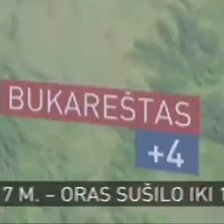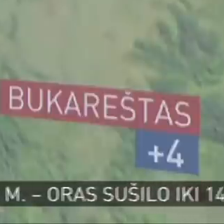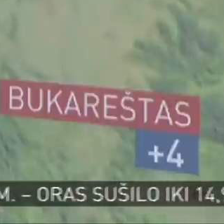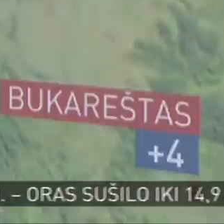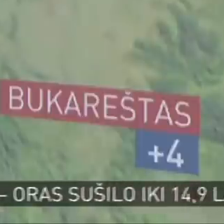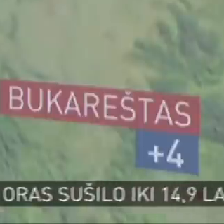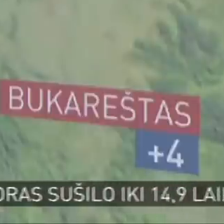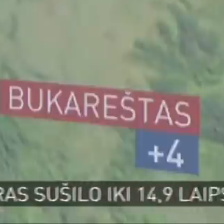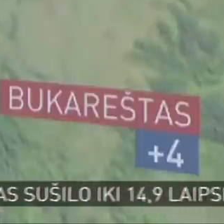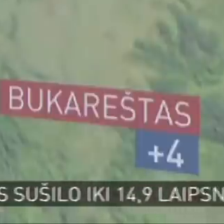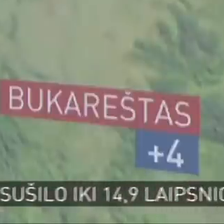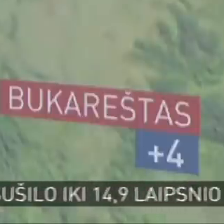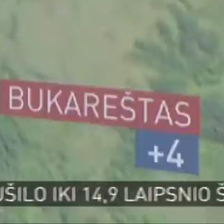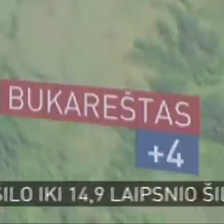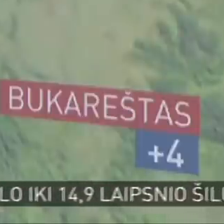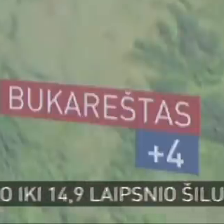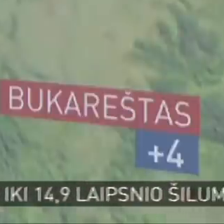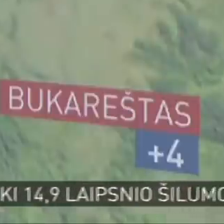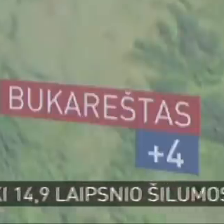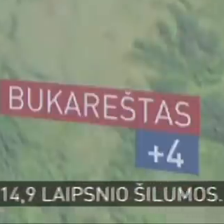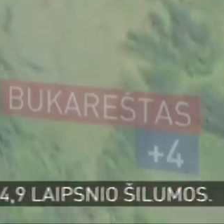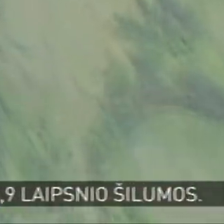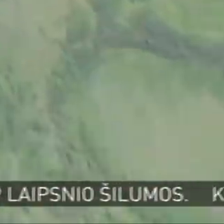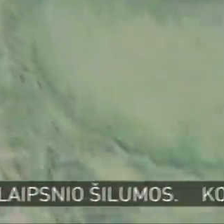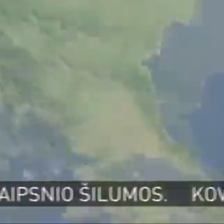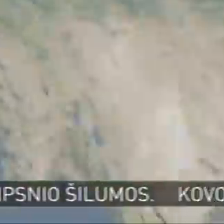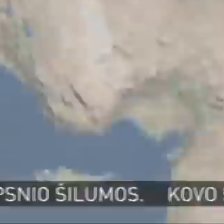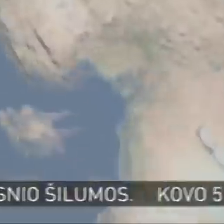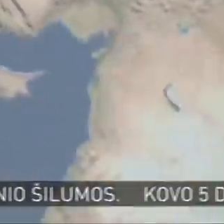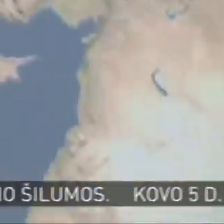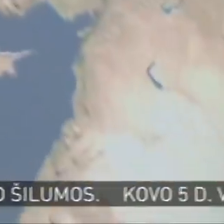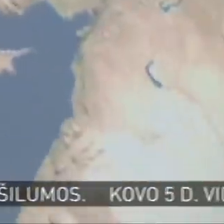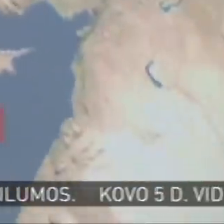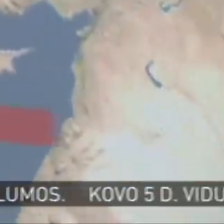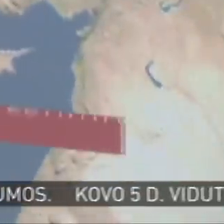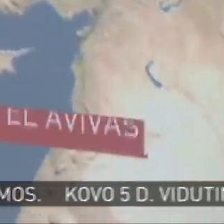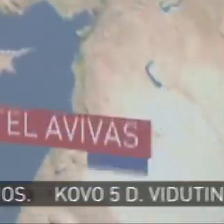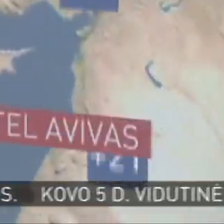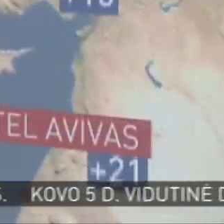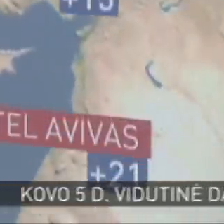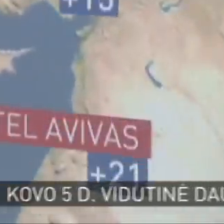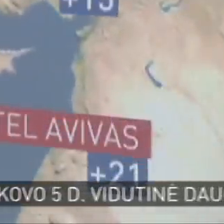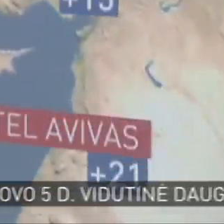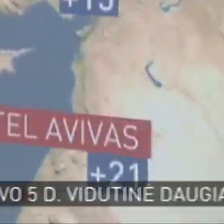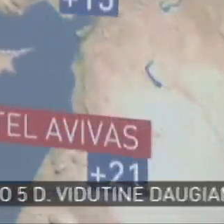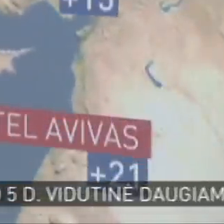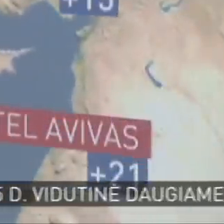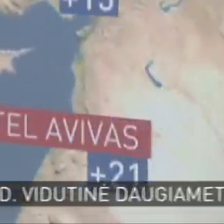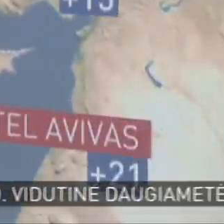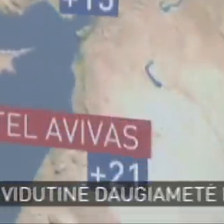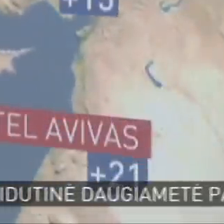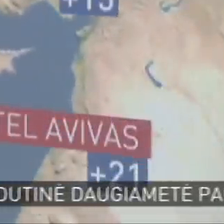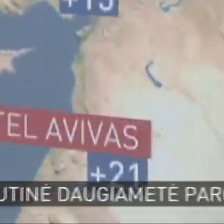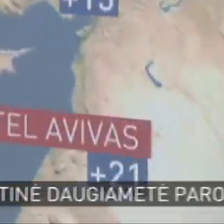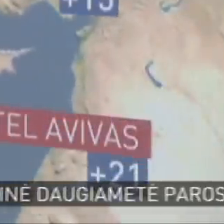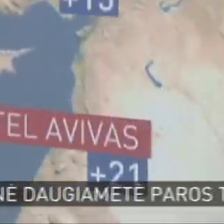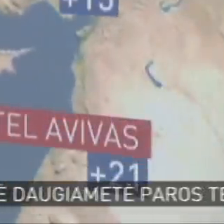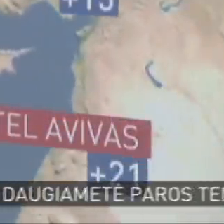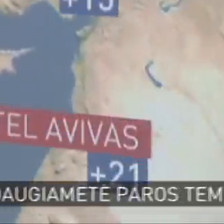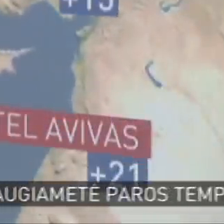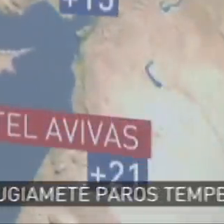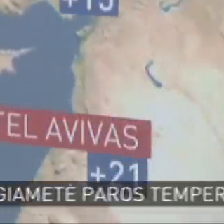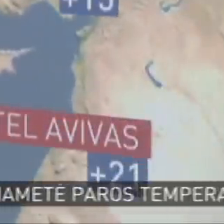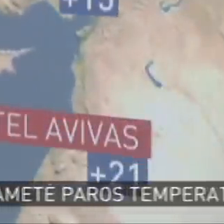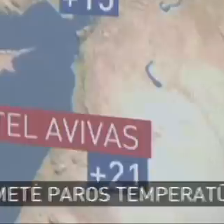bet giedra diena Vienoje ir Budapešte. Atėnuose rytoj iki plus 19, neaukstysis, bet nelis, lietaus debesys rytoj